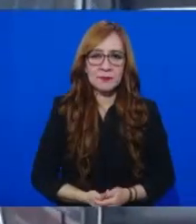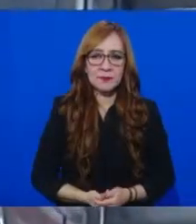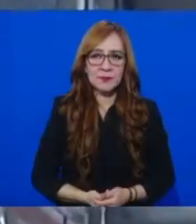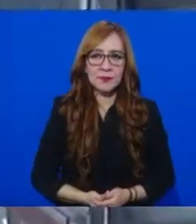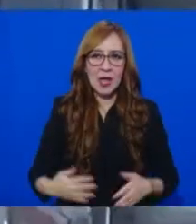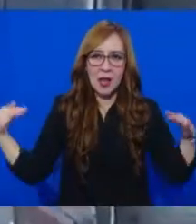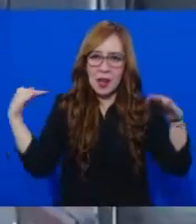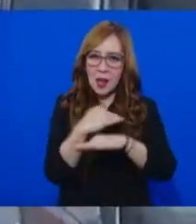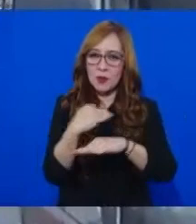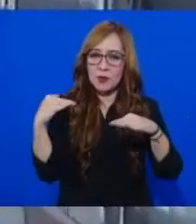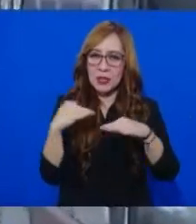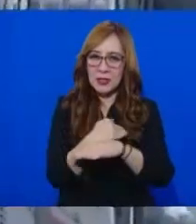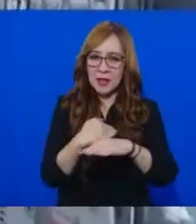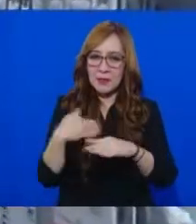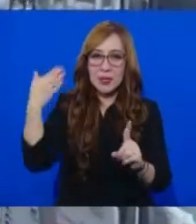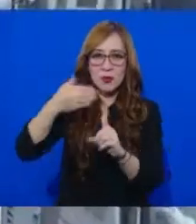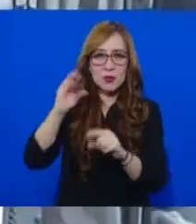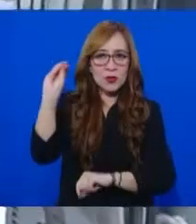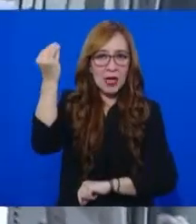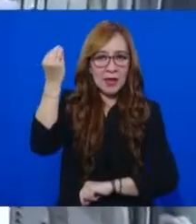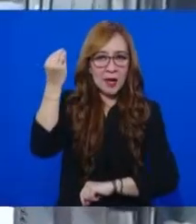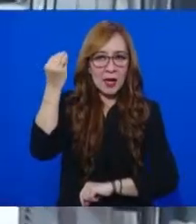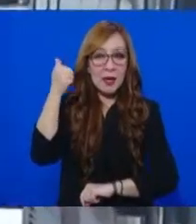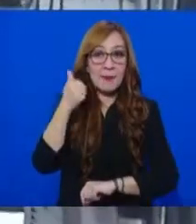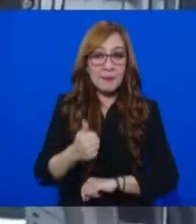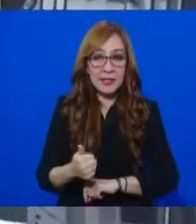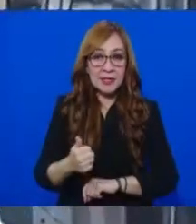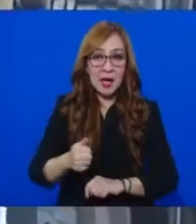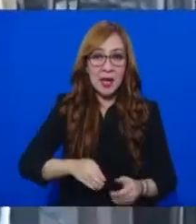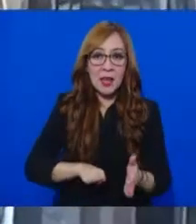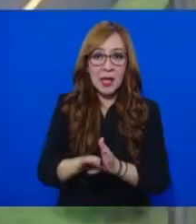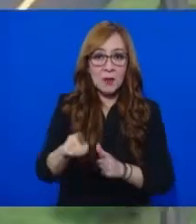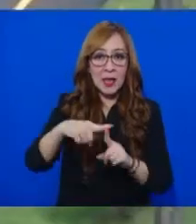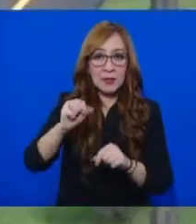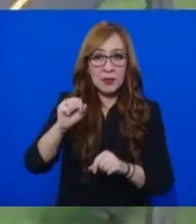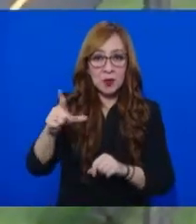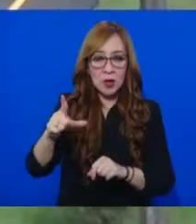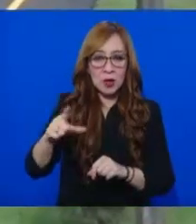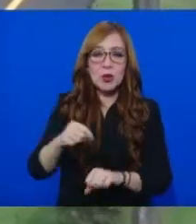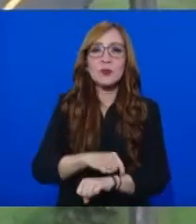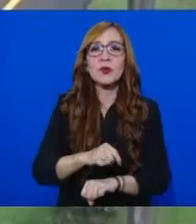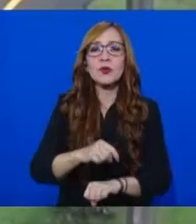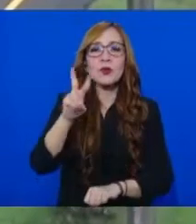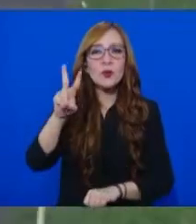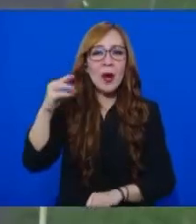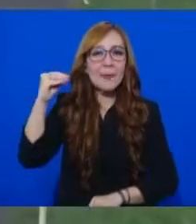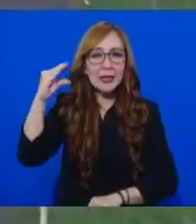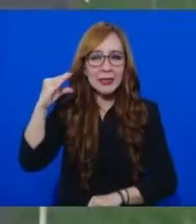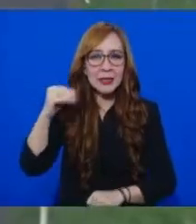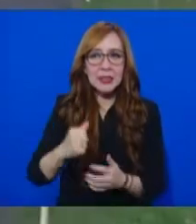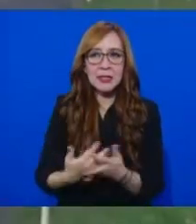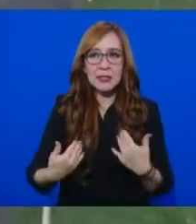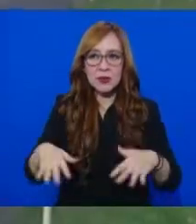Arus lalu lintas dari arah Cirebon menuju Jakarta dapat melintas di jalur tol kembali pada pukul 2 waktu Indonesia Barat setelah sterilisasi selama 2